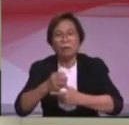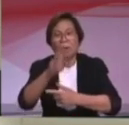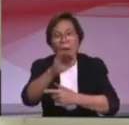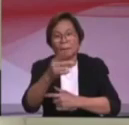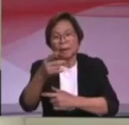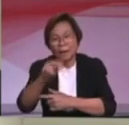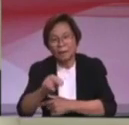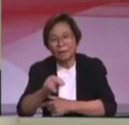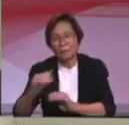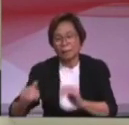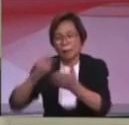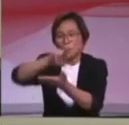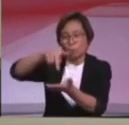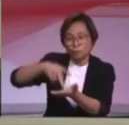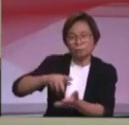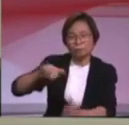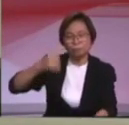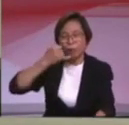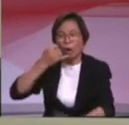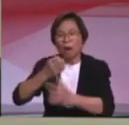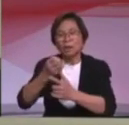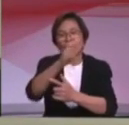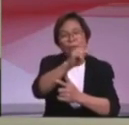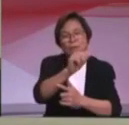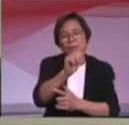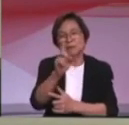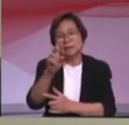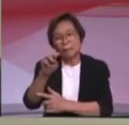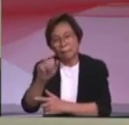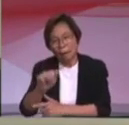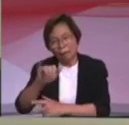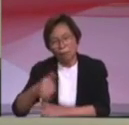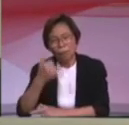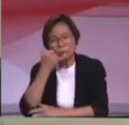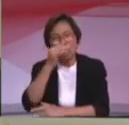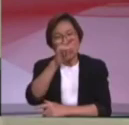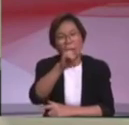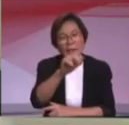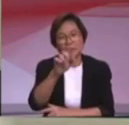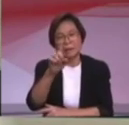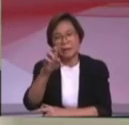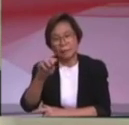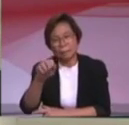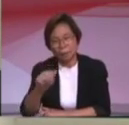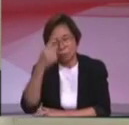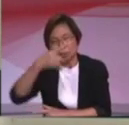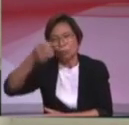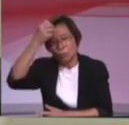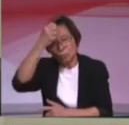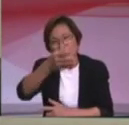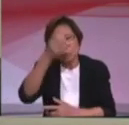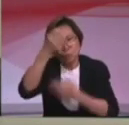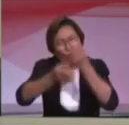MKN di peringkat pusat sekalipun, ataupun NADMA. Boleh juga menghubungi NADMA untuk maklumkan dari